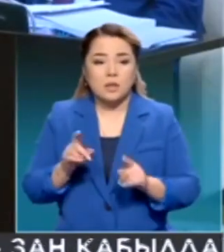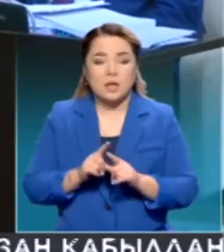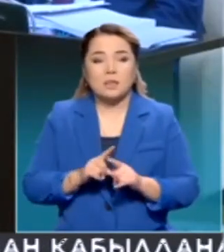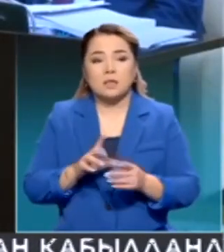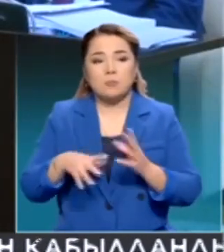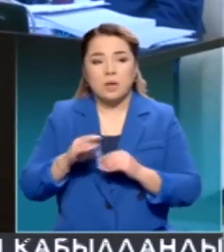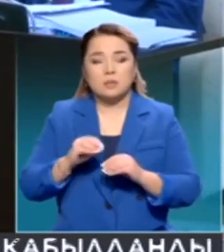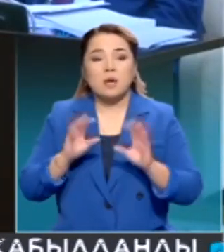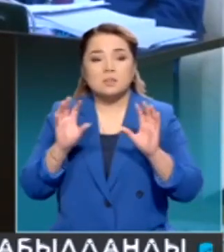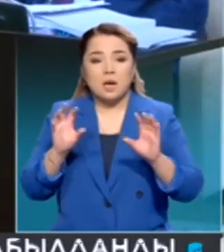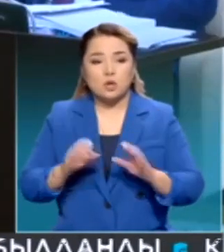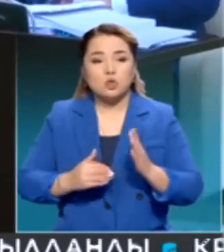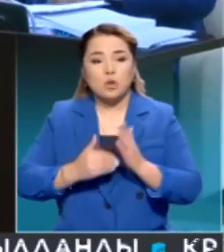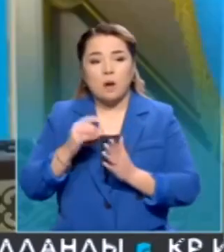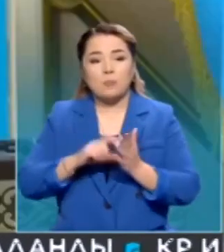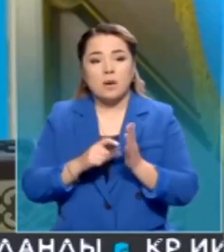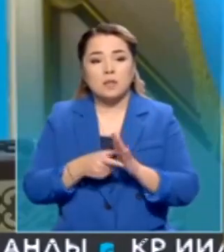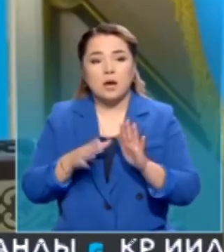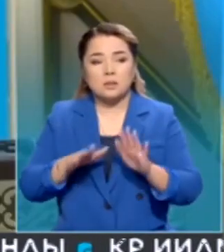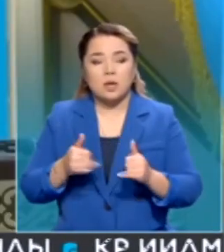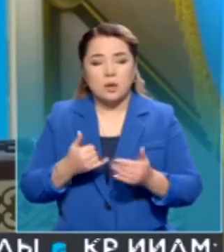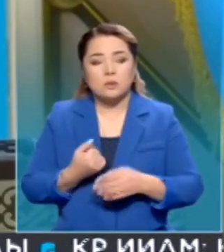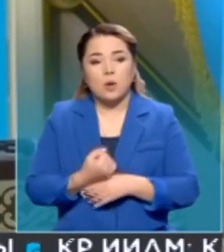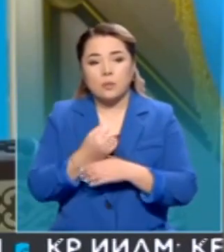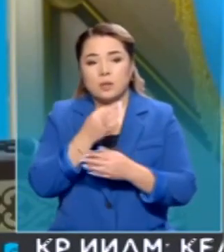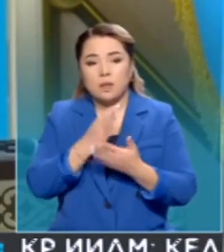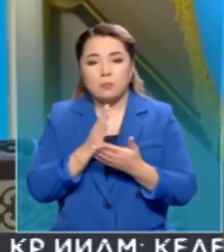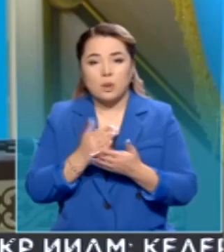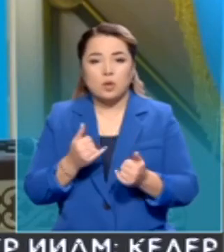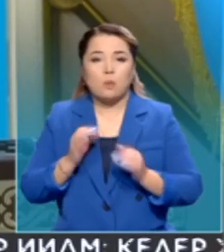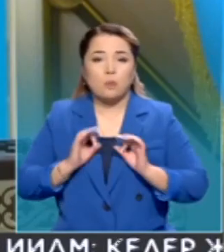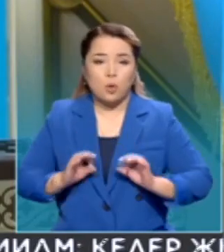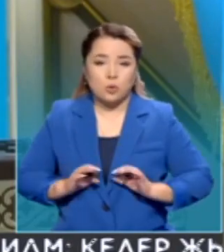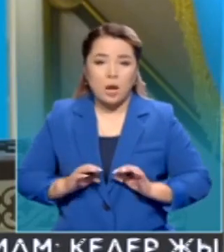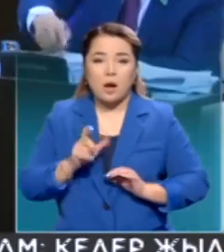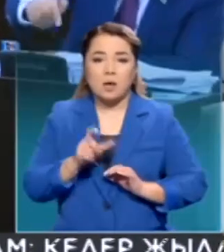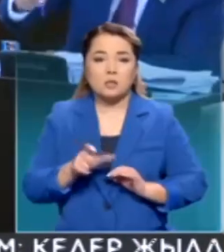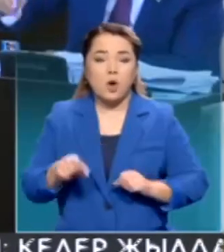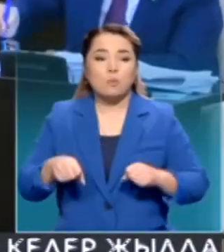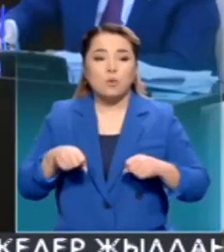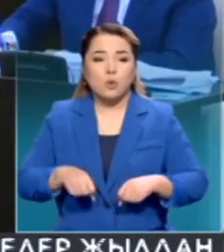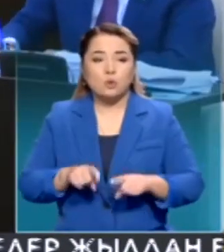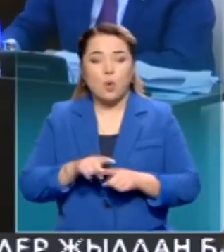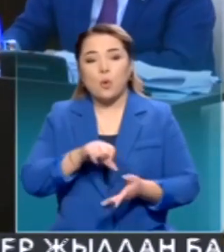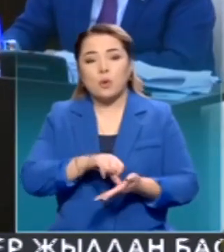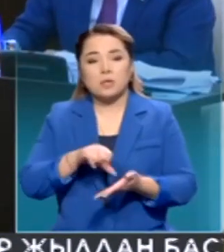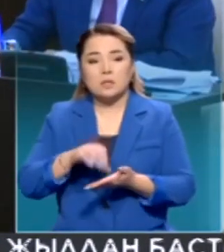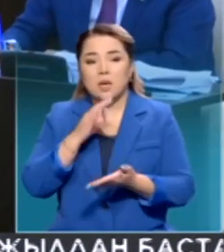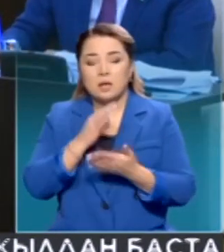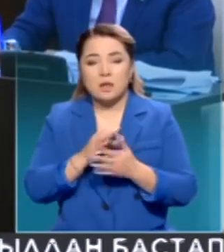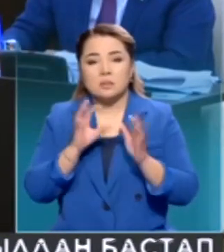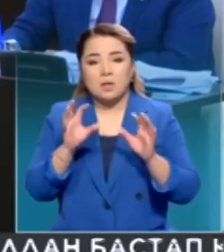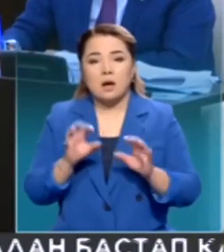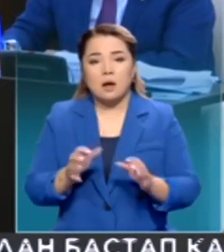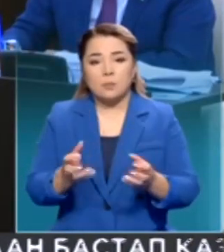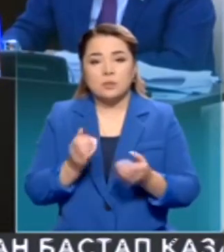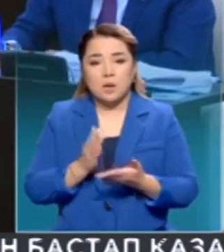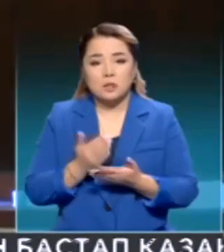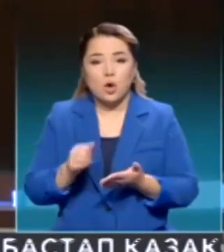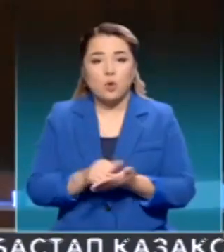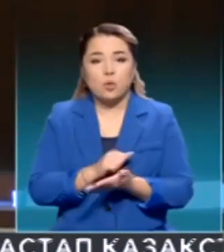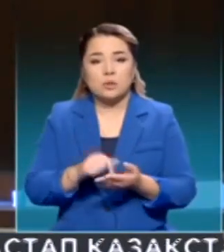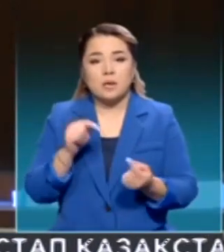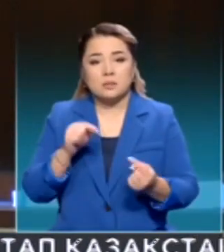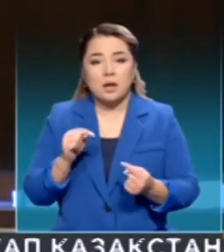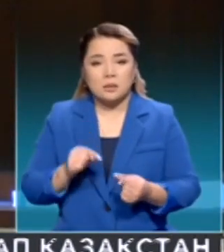заңды жоғары палата депутаттары бір ауыздан қолдады. Бұдан бөлек прокуратура және адам құқықтары жөніндегі уәкіл туралы заңдар қабылданды. Құжатқа